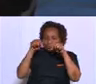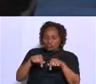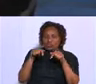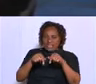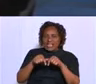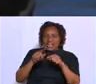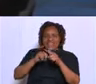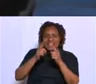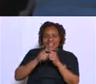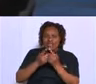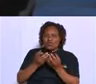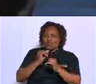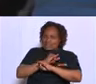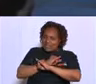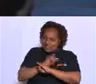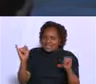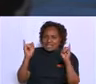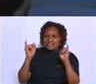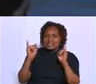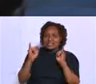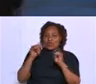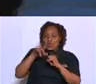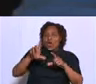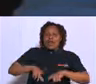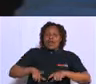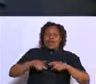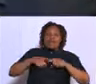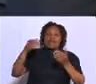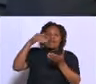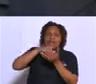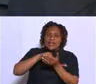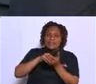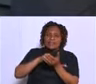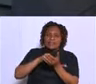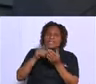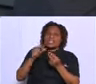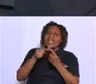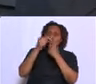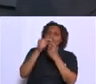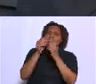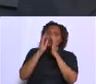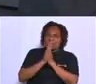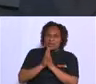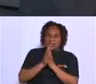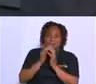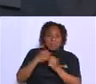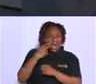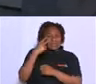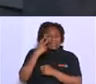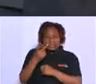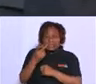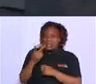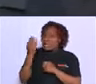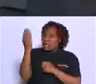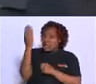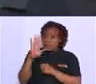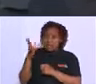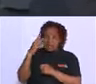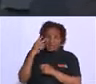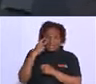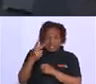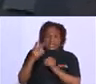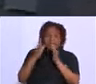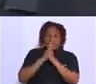kuosha maisha yako tena. Sogea, sogea pale. Kuna maombi maalum. Sijawahi kuona maombi kama haya ambayo yanafanyika mchungaji Mark Finley